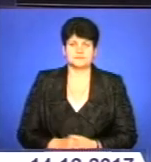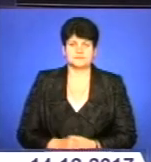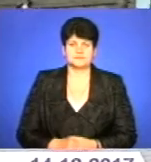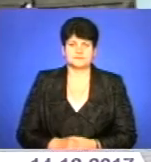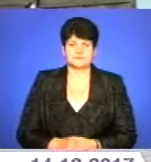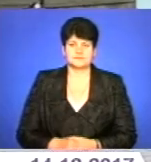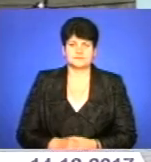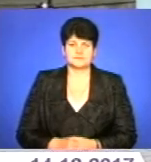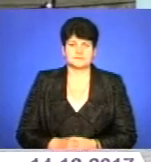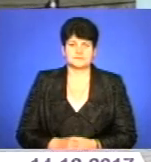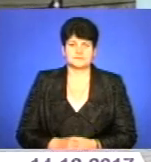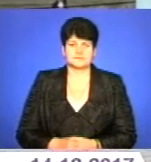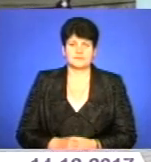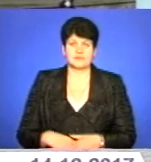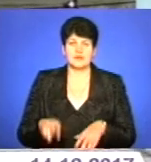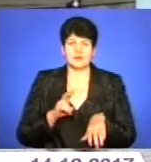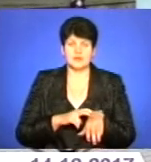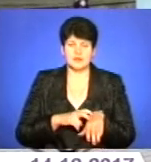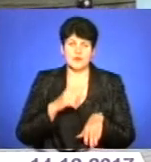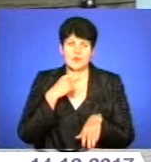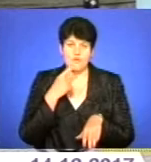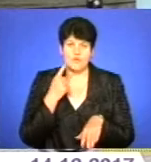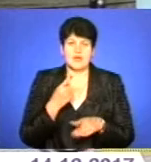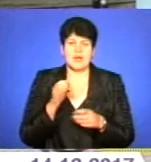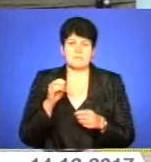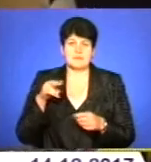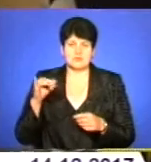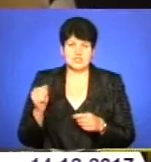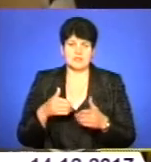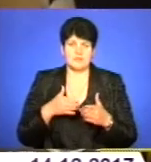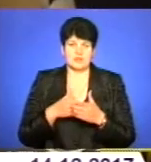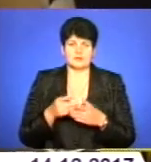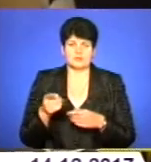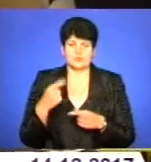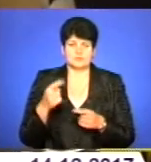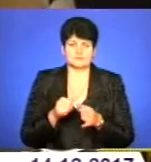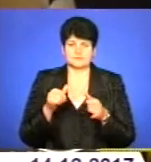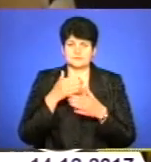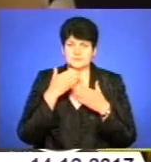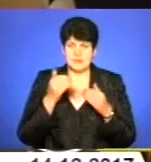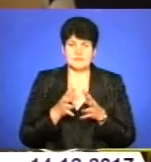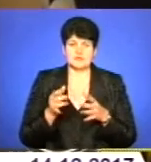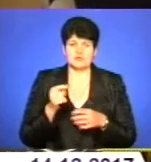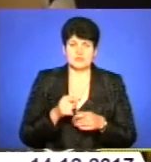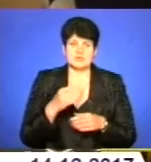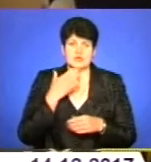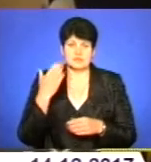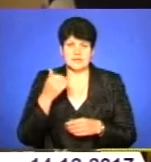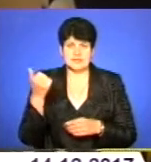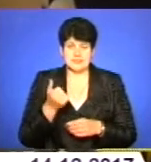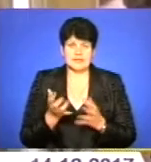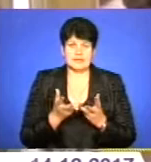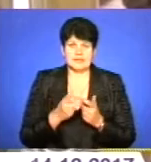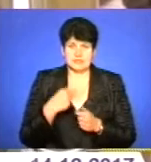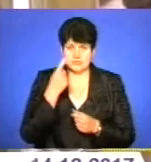Чечко. Лікарі запевняють, епідемічний поріг на Тернопільщині не перевищений. Більше того, за останній тиждень кількість